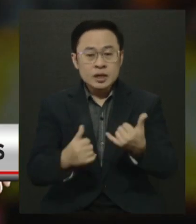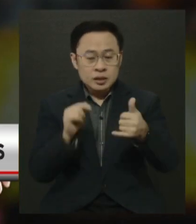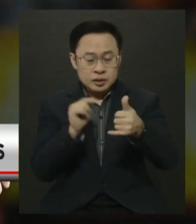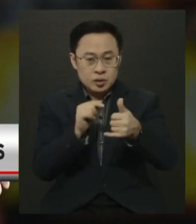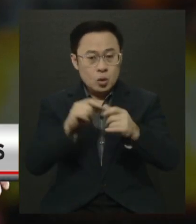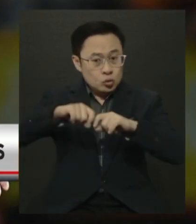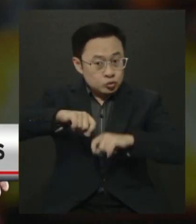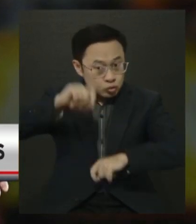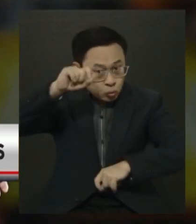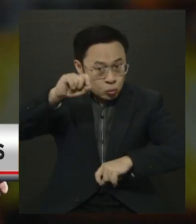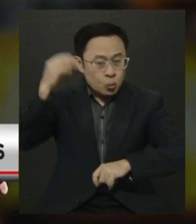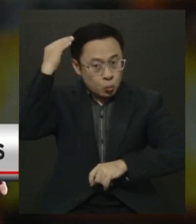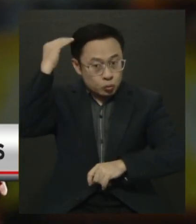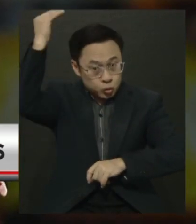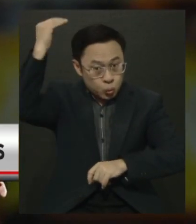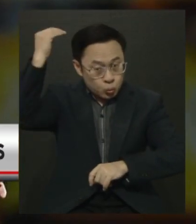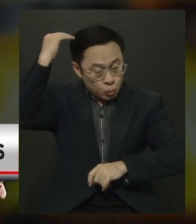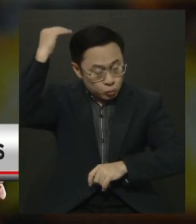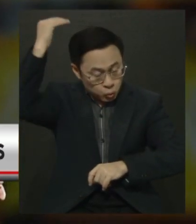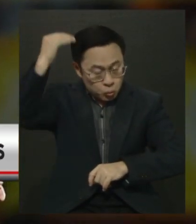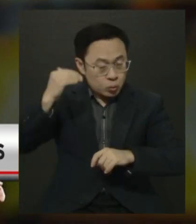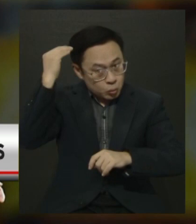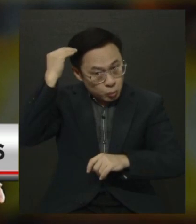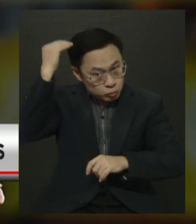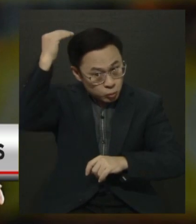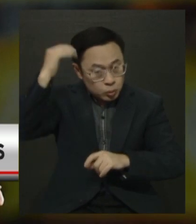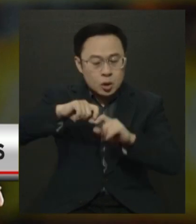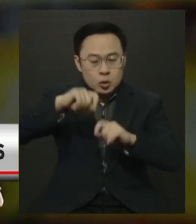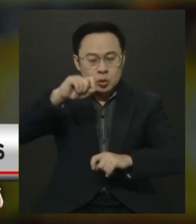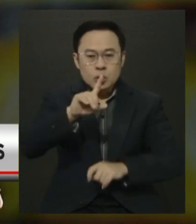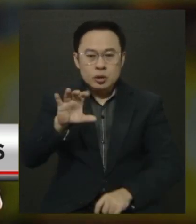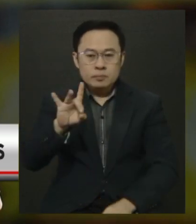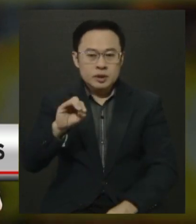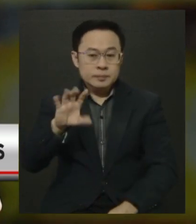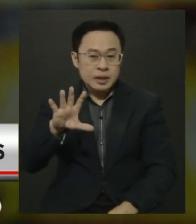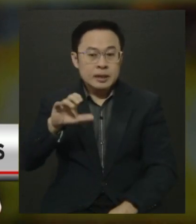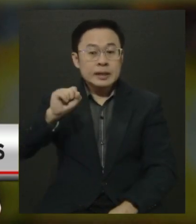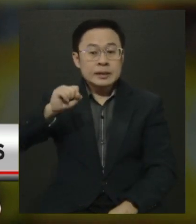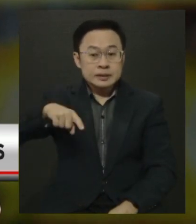นสูง185เซนติเมตรเข้ามาร่วมทัพสิงห์เชียงรายในเลก2ฤดูกาล